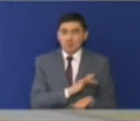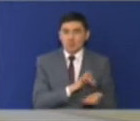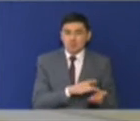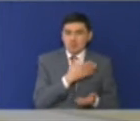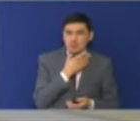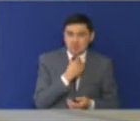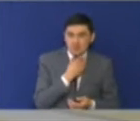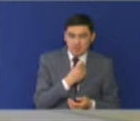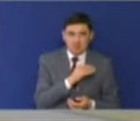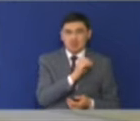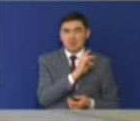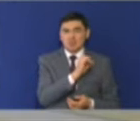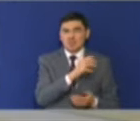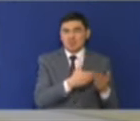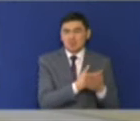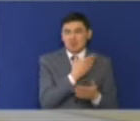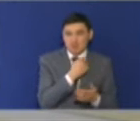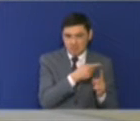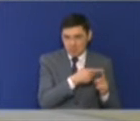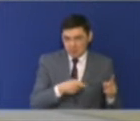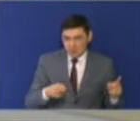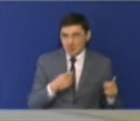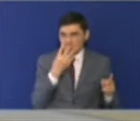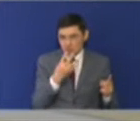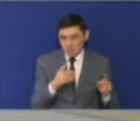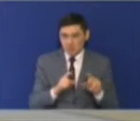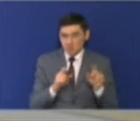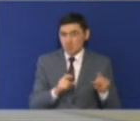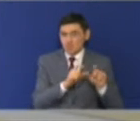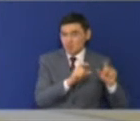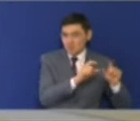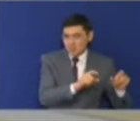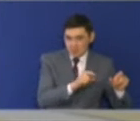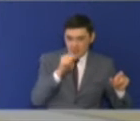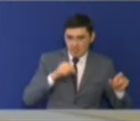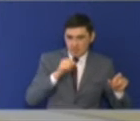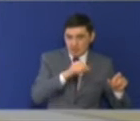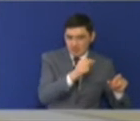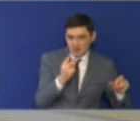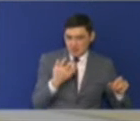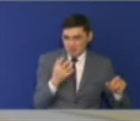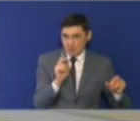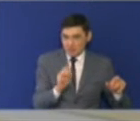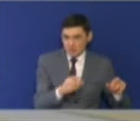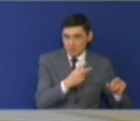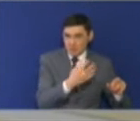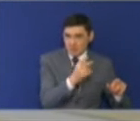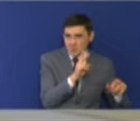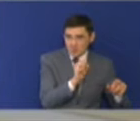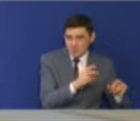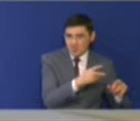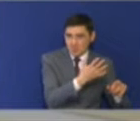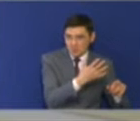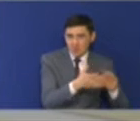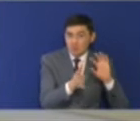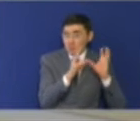От Жанасимей и до Чарска было построено 4 начальных школы. То есть на каждом 25-м километре стояло по одной школе.